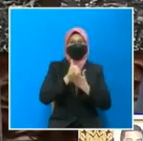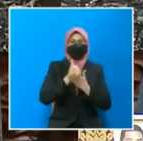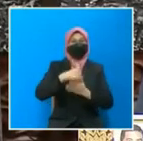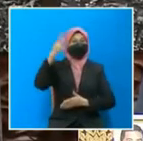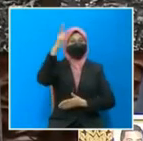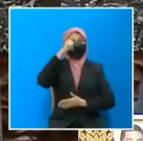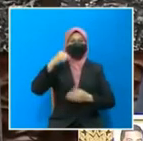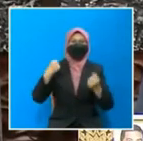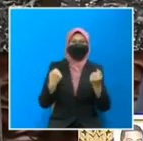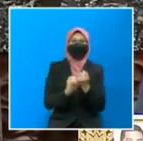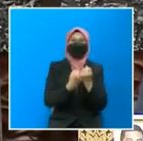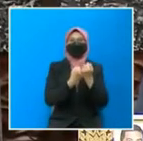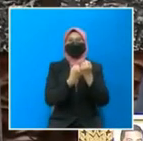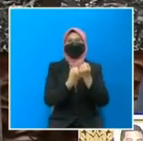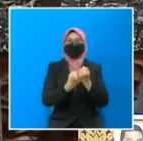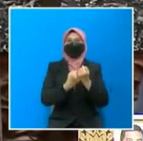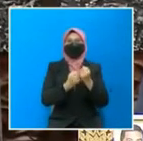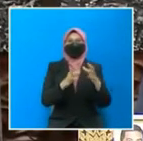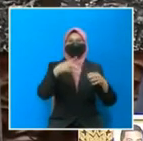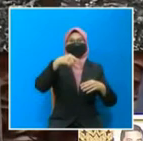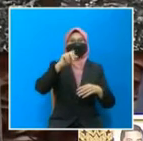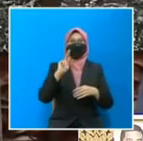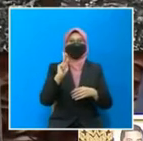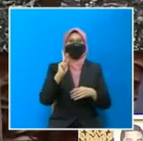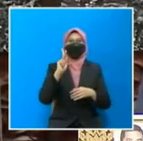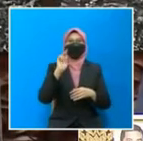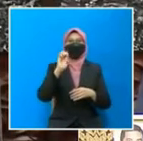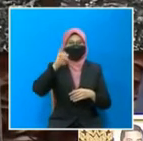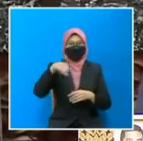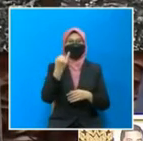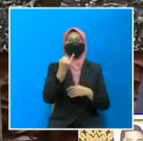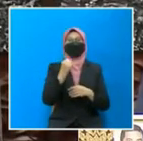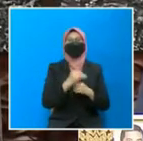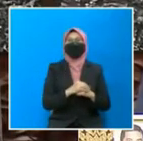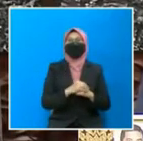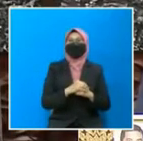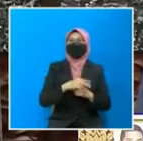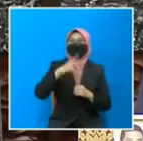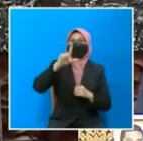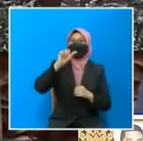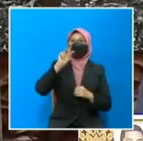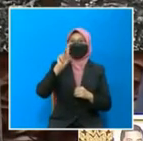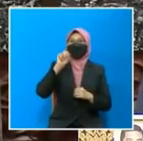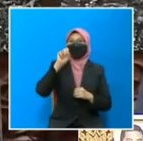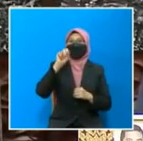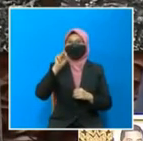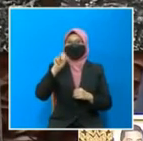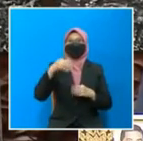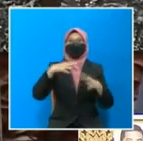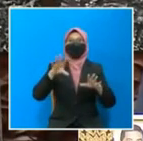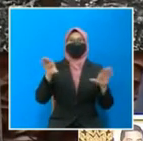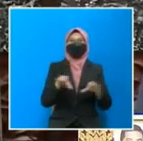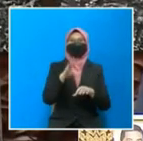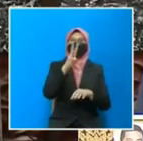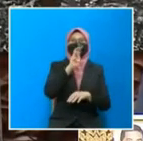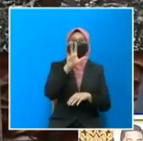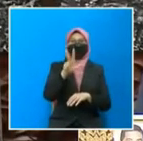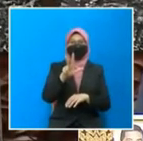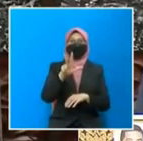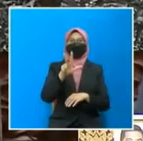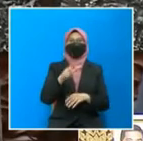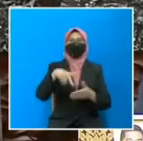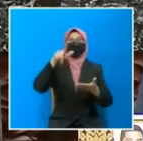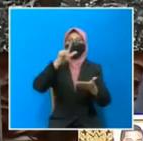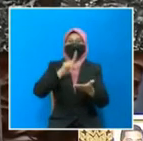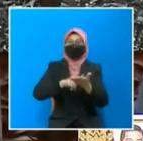menjamin ketulusan pelaksanaan pakej-pakej rangsangan ini. Sehubungan itu, pihak laksana telah menghasilkan 63 naskah laporan